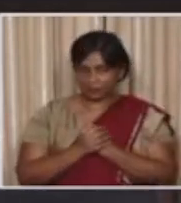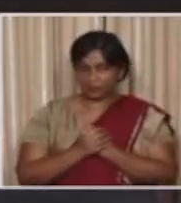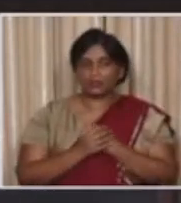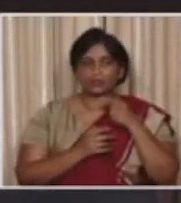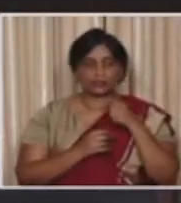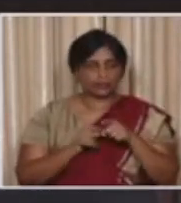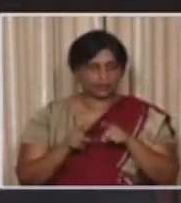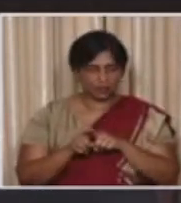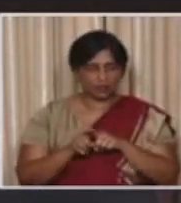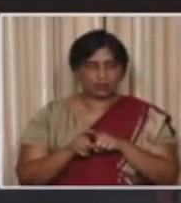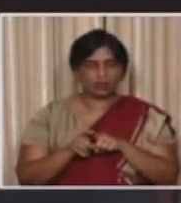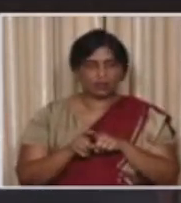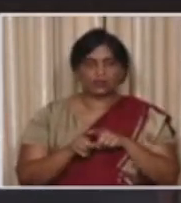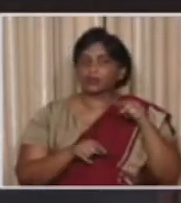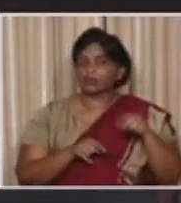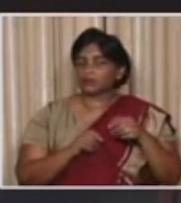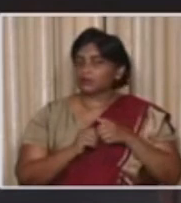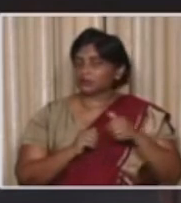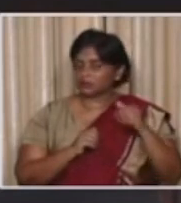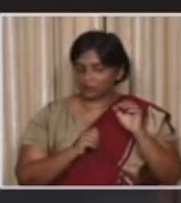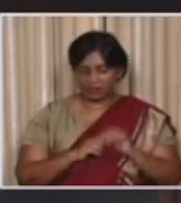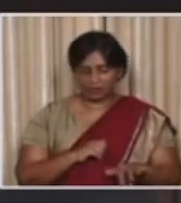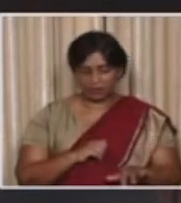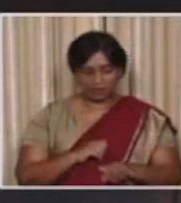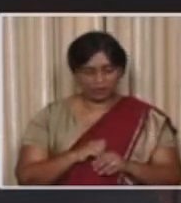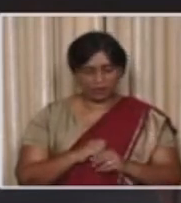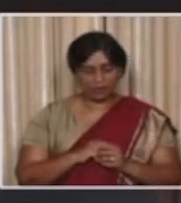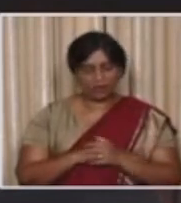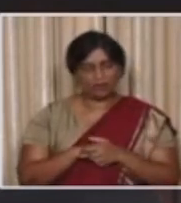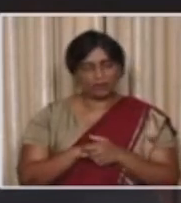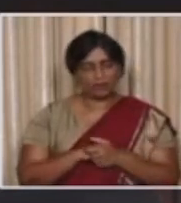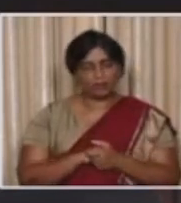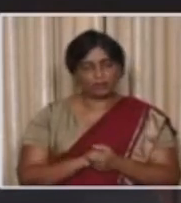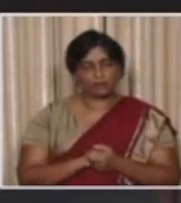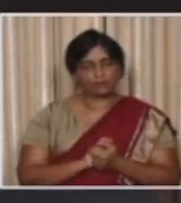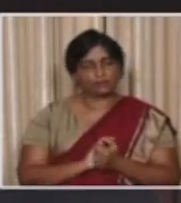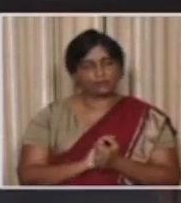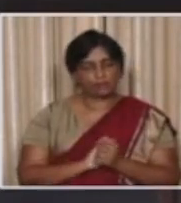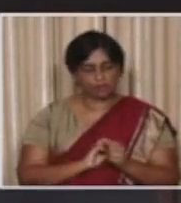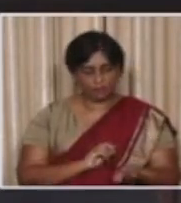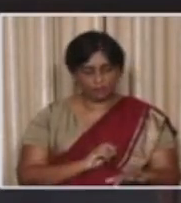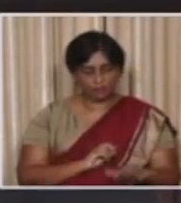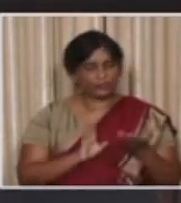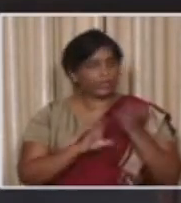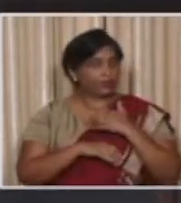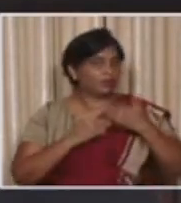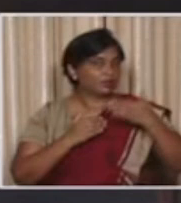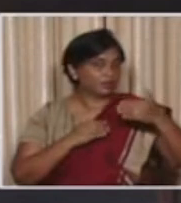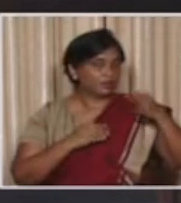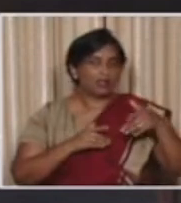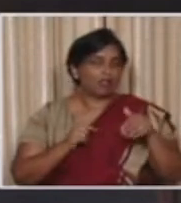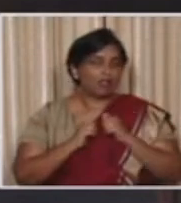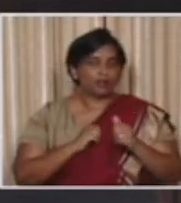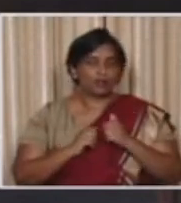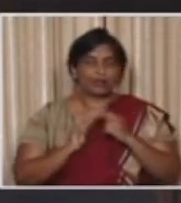එතකොට මේ වගේ මේ දැන් පෞගේ දිනවල මොකද